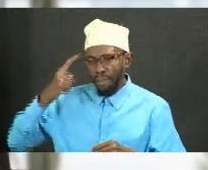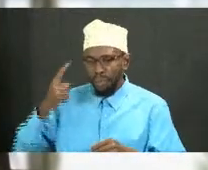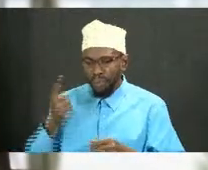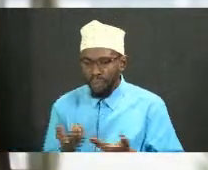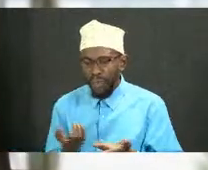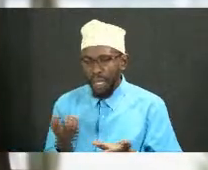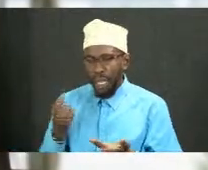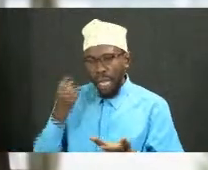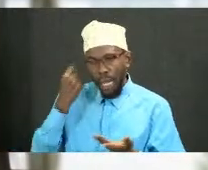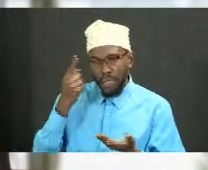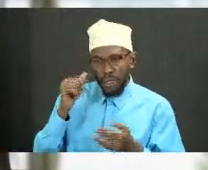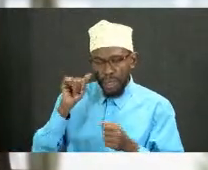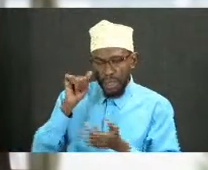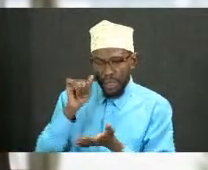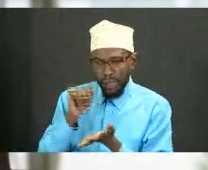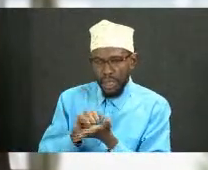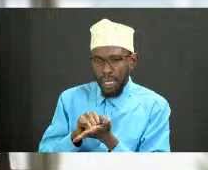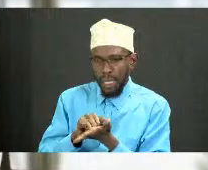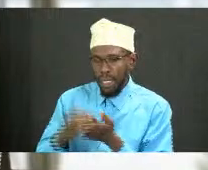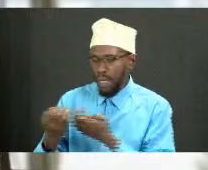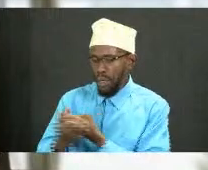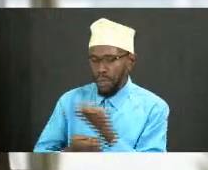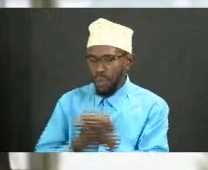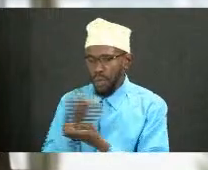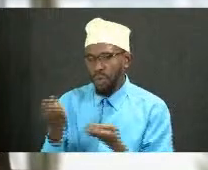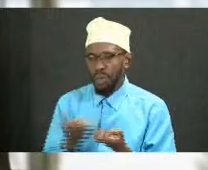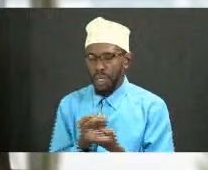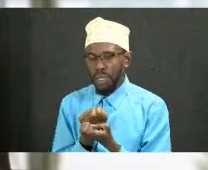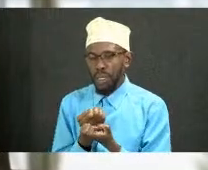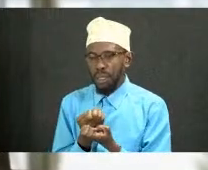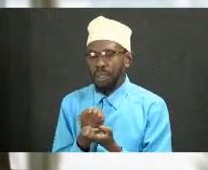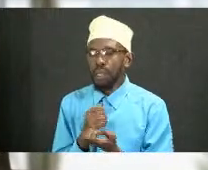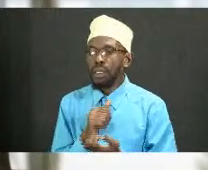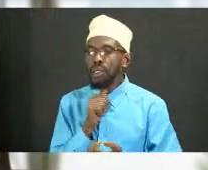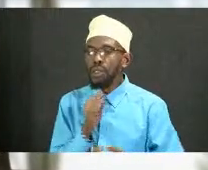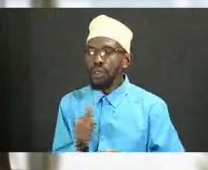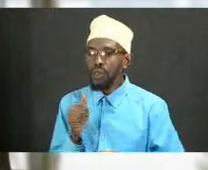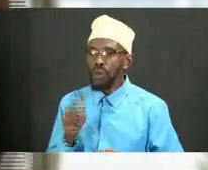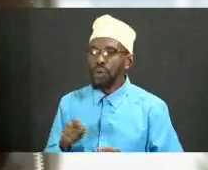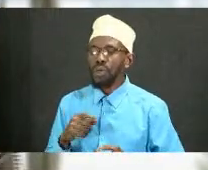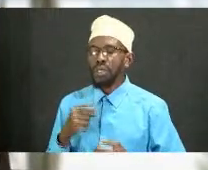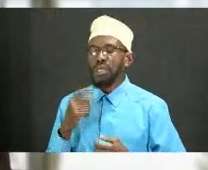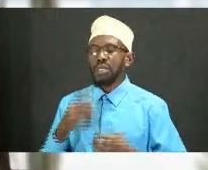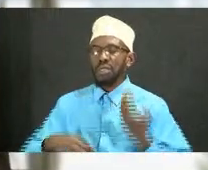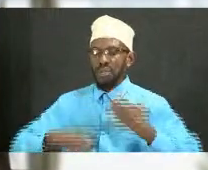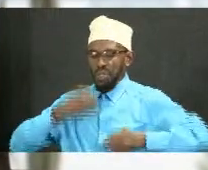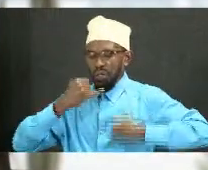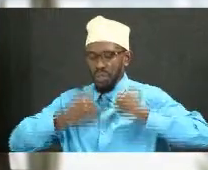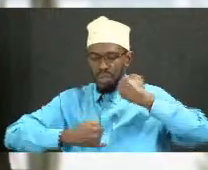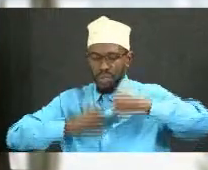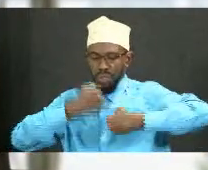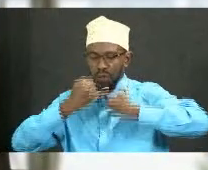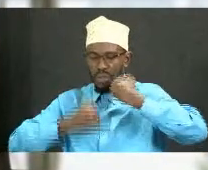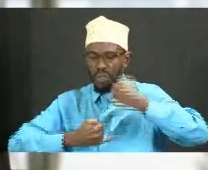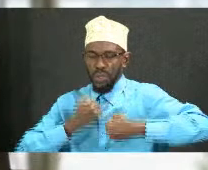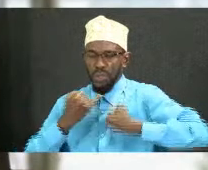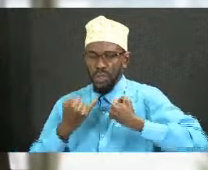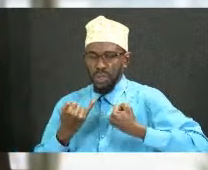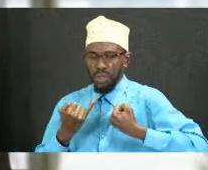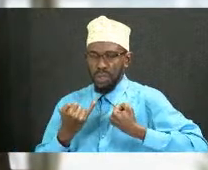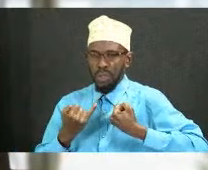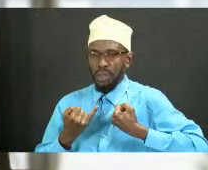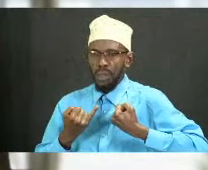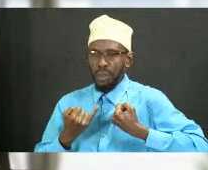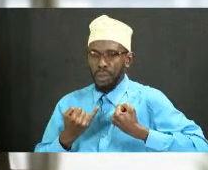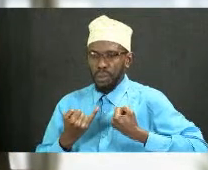uweledi ama na ufahamu wa masala ya kiuchumi, ya kujikimu, sio kujipumbaza tu. Tukijipumbaza sasa